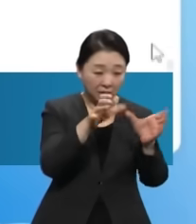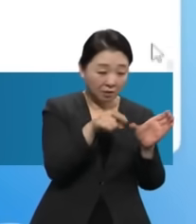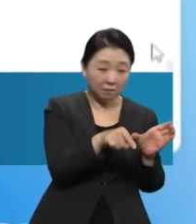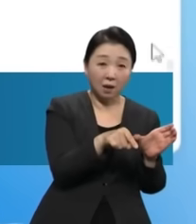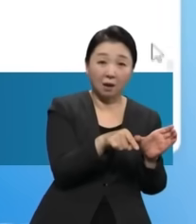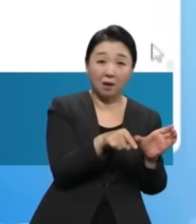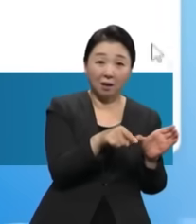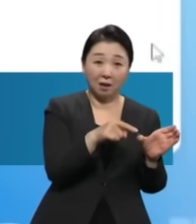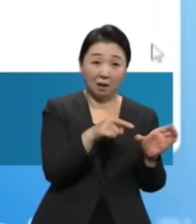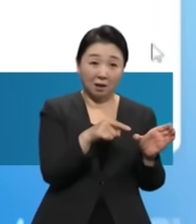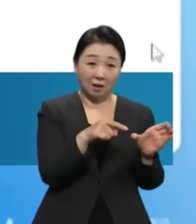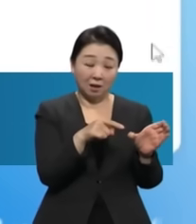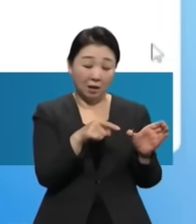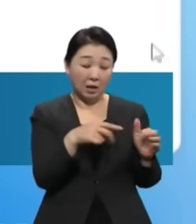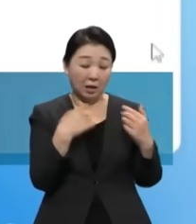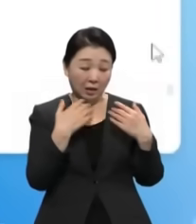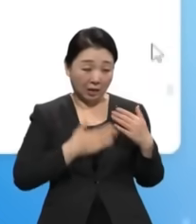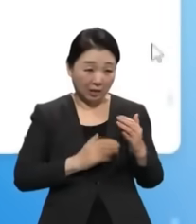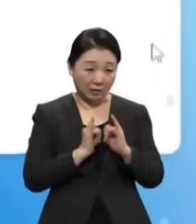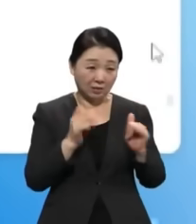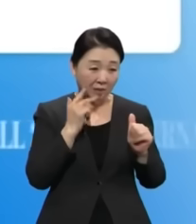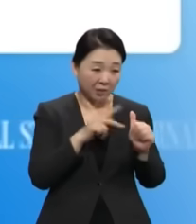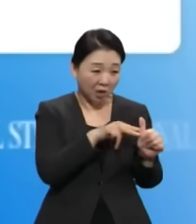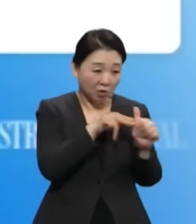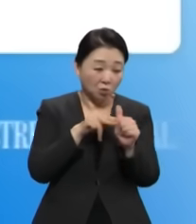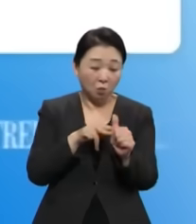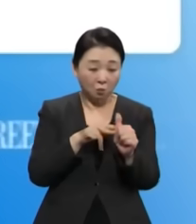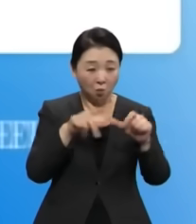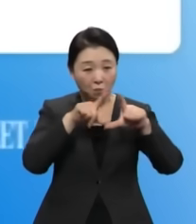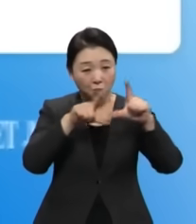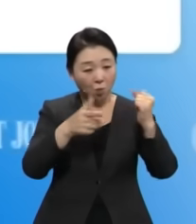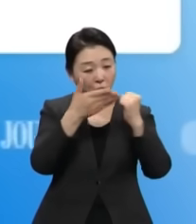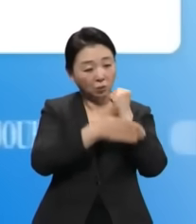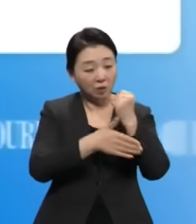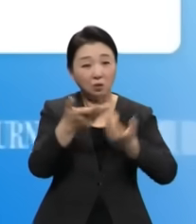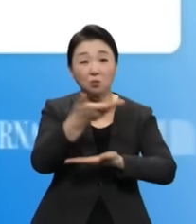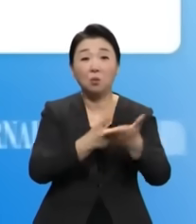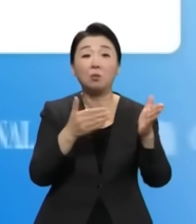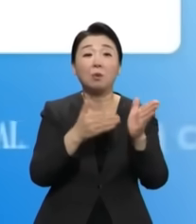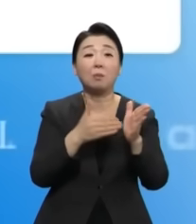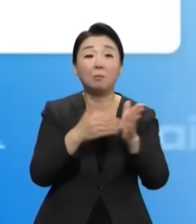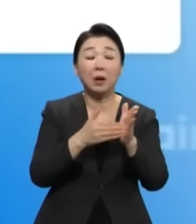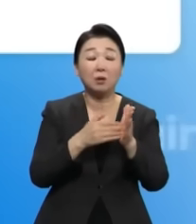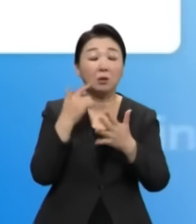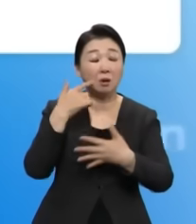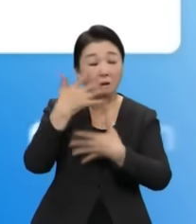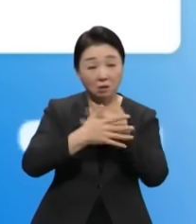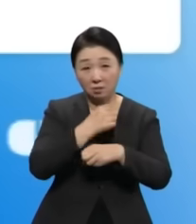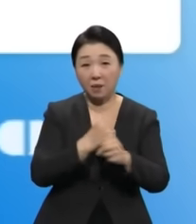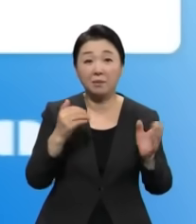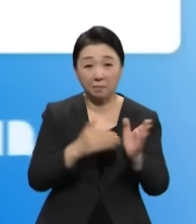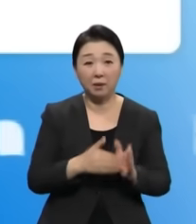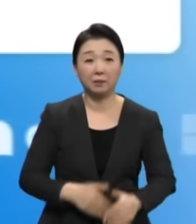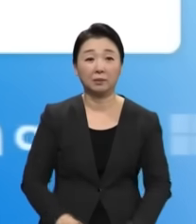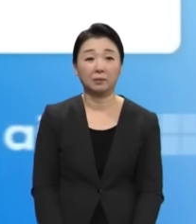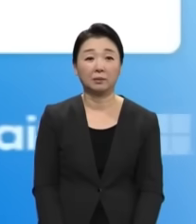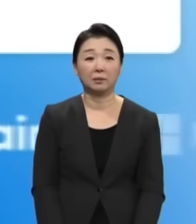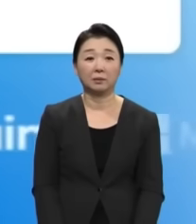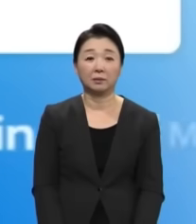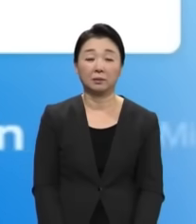채팅방에서 지인의 신상 정보나 평범한 사진들을 공유해 딥페이크 영상물을 제작하는 걸로